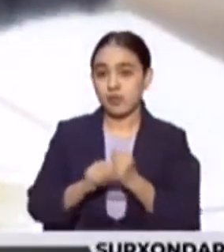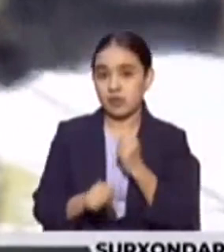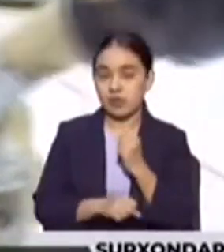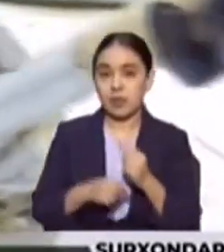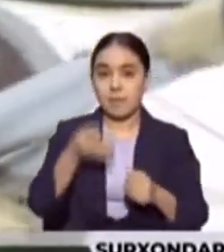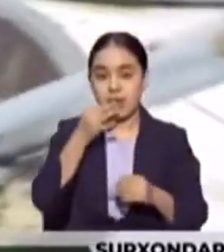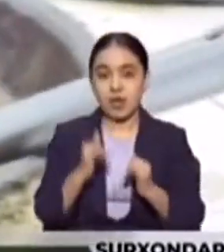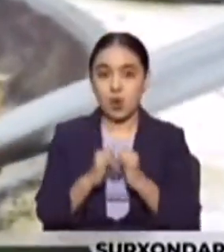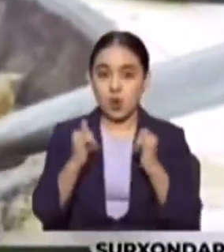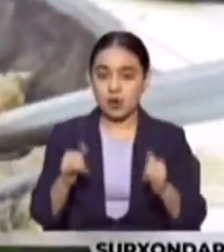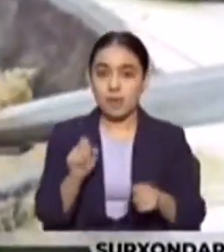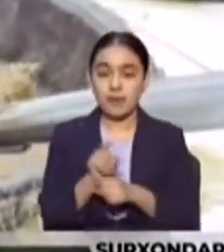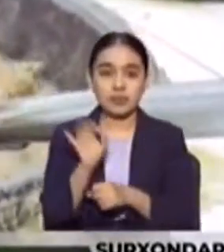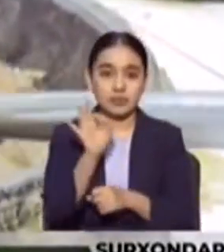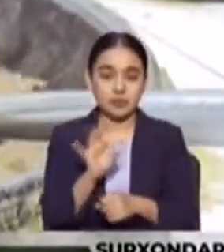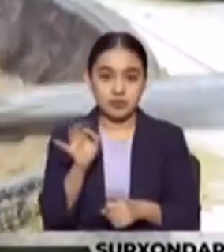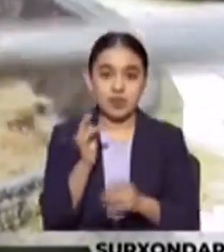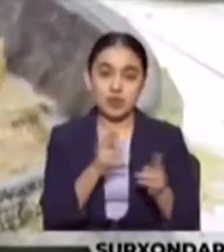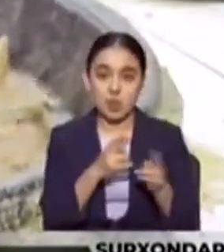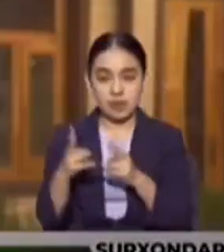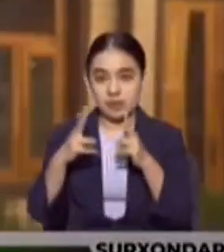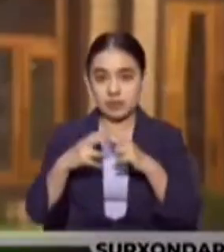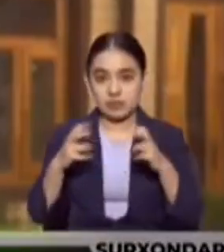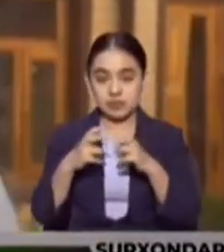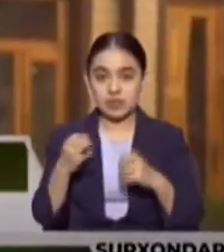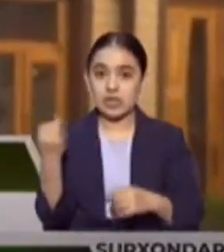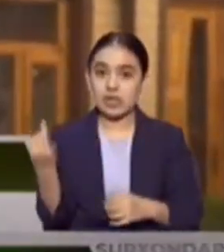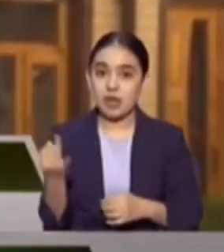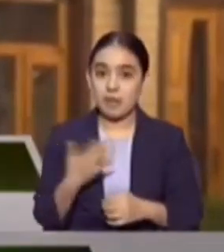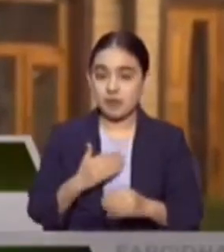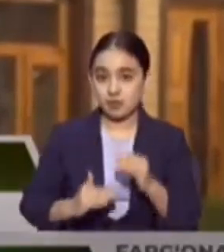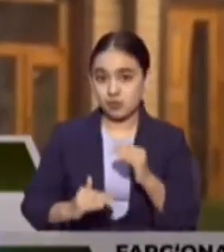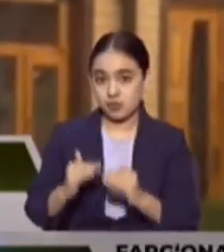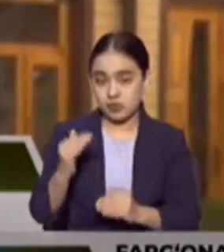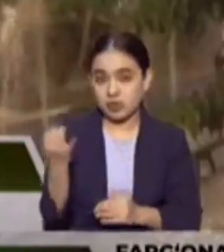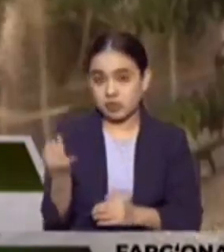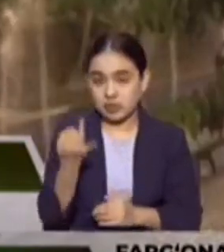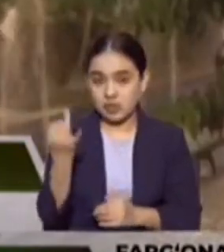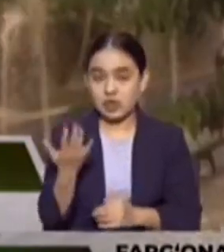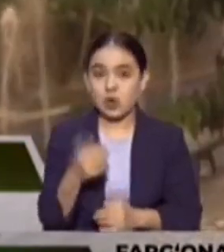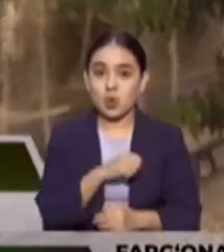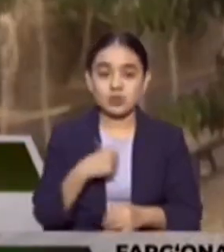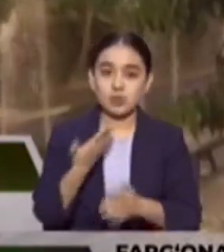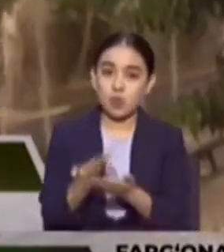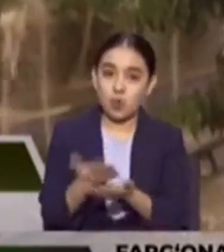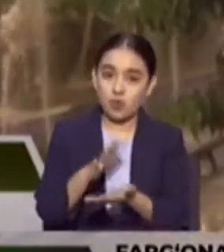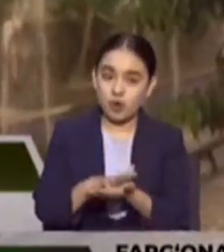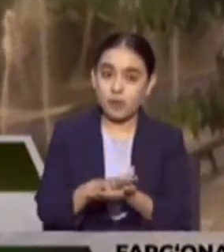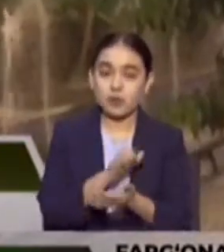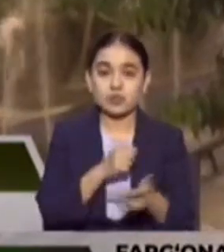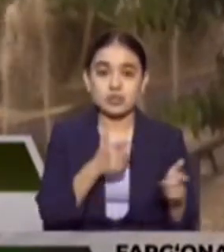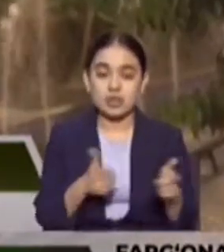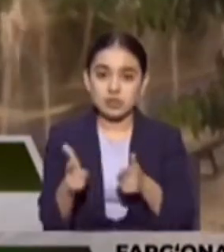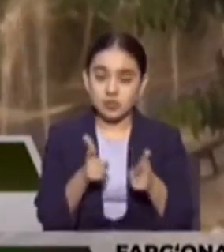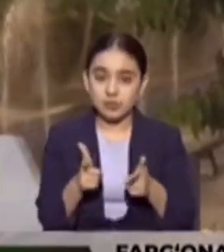malakasini oshirish kabi masalalar bo'yicha doimo izlanishda. Qiziqishim yoshligimdan, o'zim qovuraman, o'zim tayyorlayman,